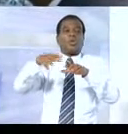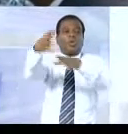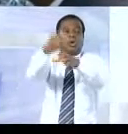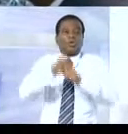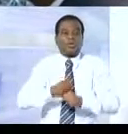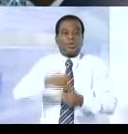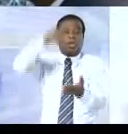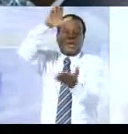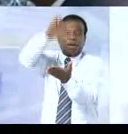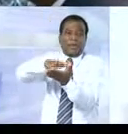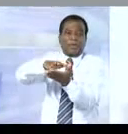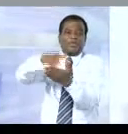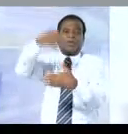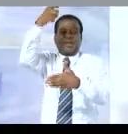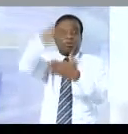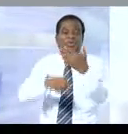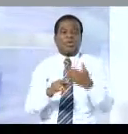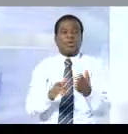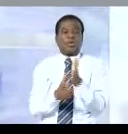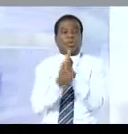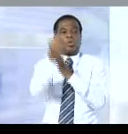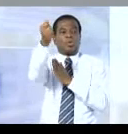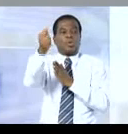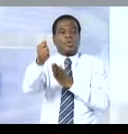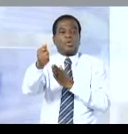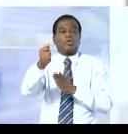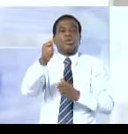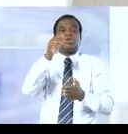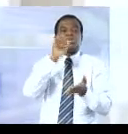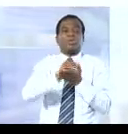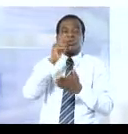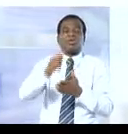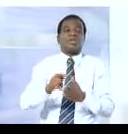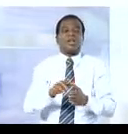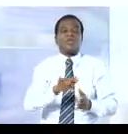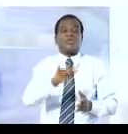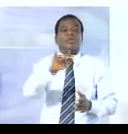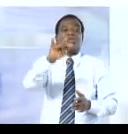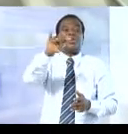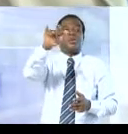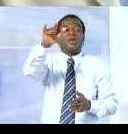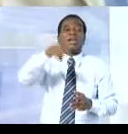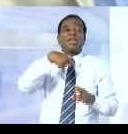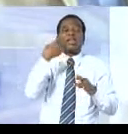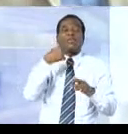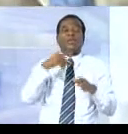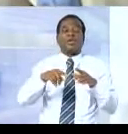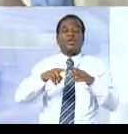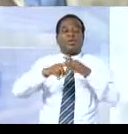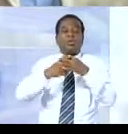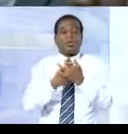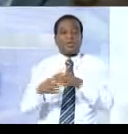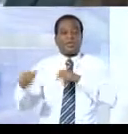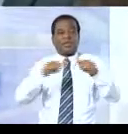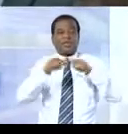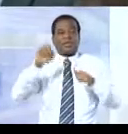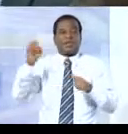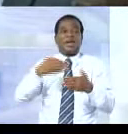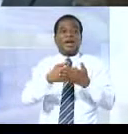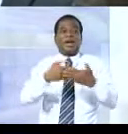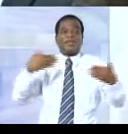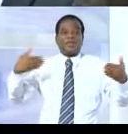du prix des billets. Ce sont des Airbus A300, A330 qui vont débuter les activités de la compagnie Corsair avant de